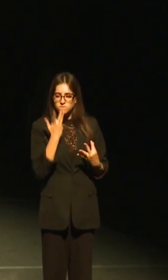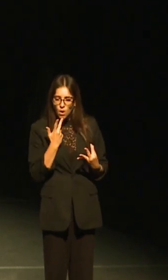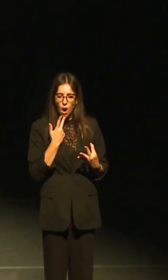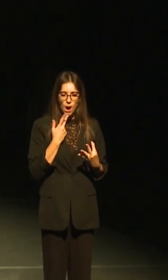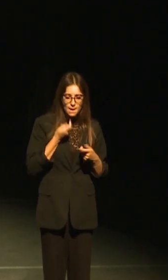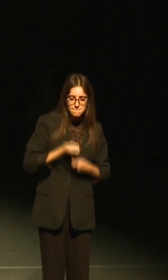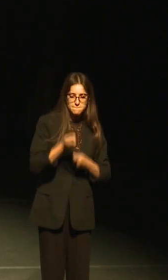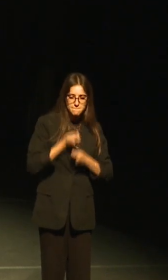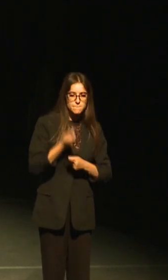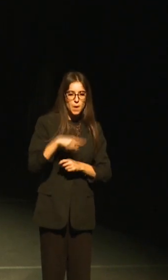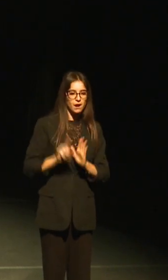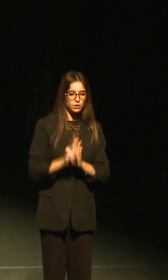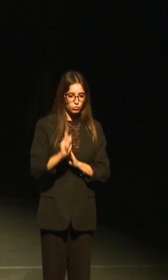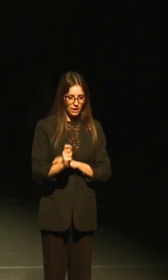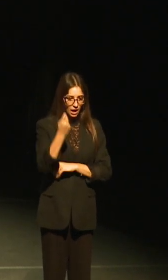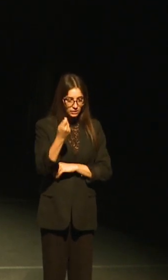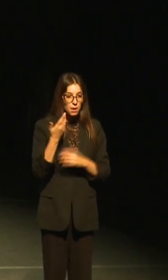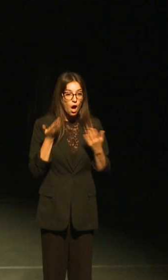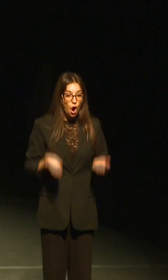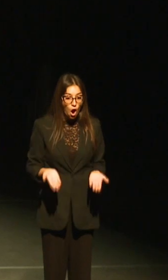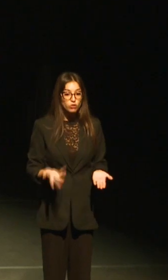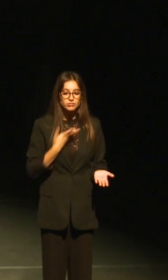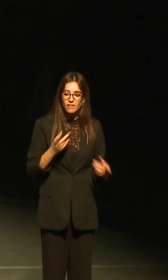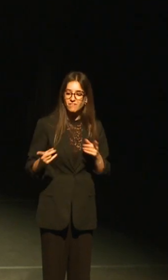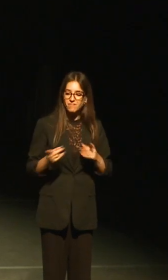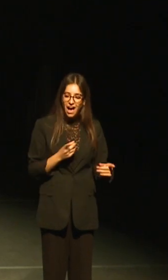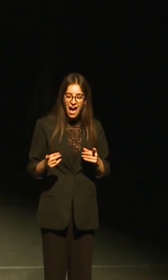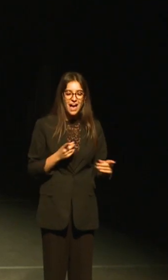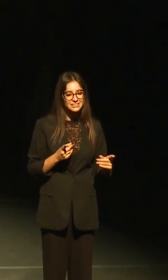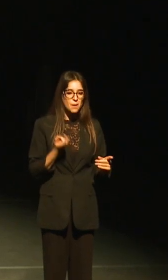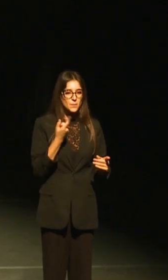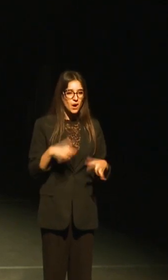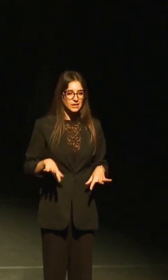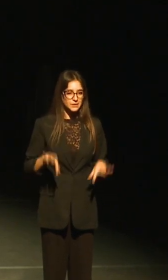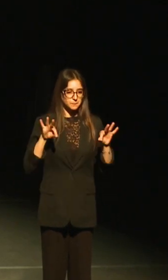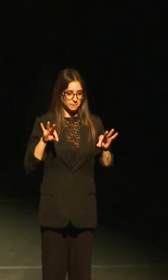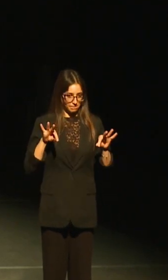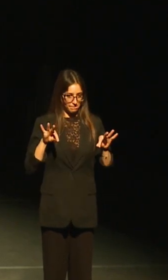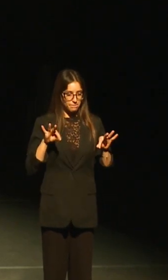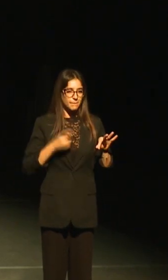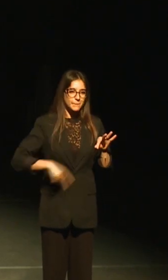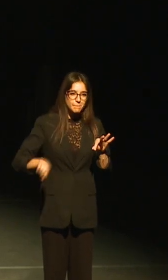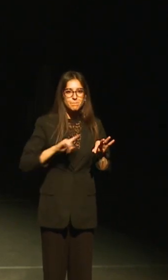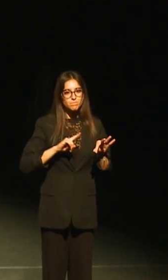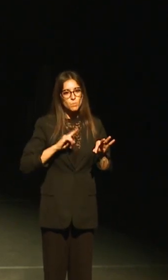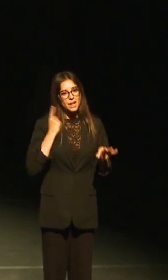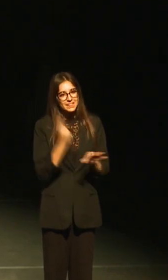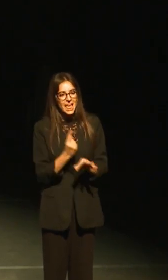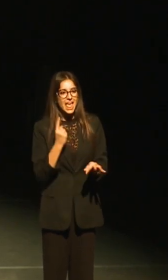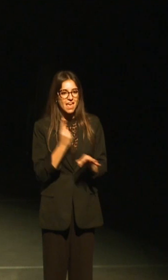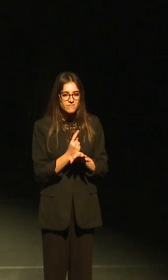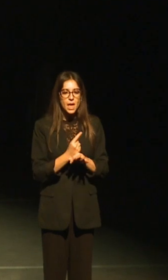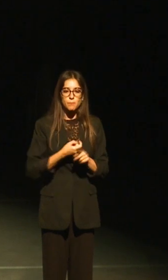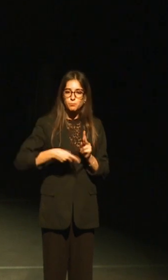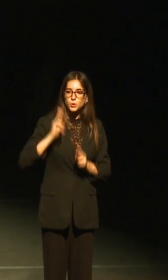che sono stati ottenuti oggi siamo in una fase in cui c'è un po' una battuta d'arresto quindi bisognerebbe Ecco che ci fosse